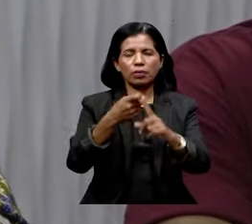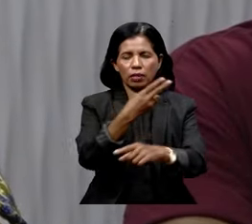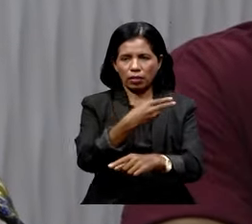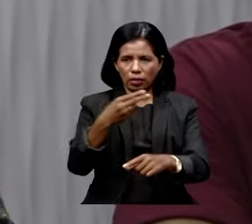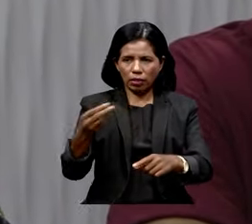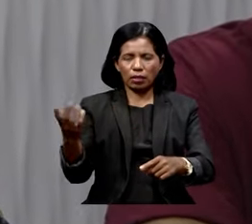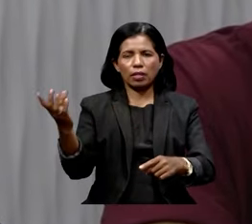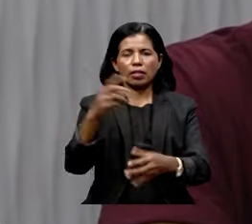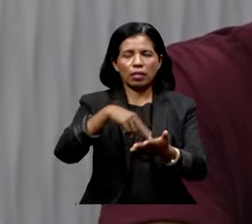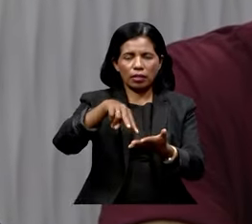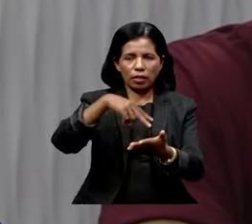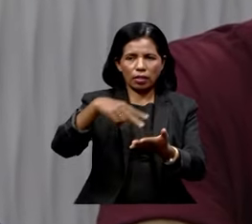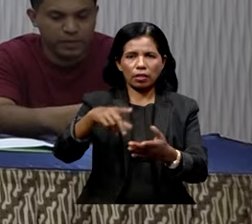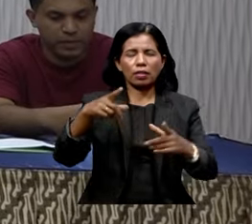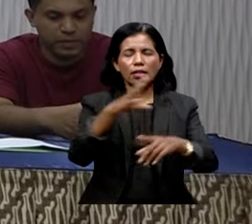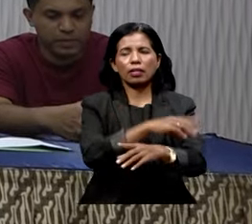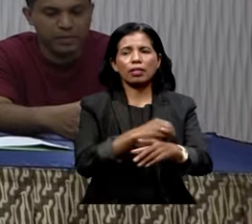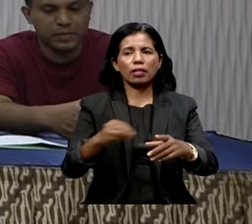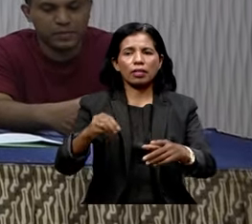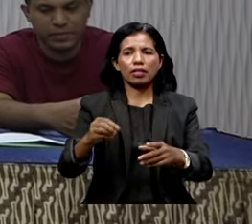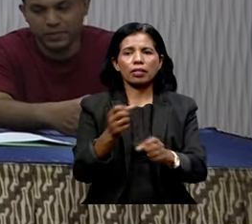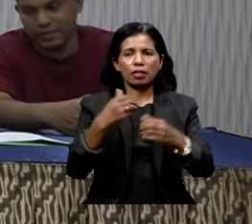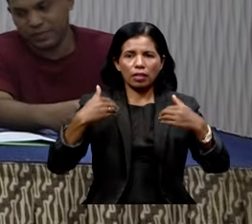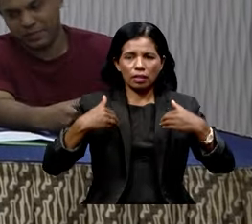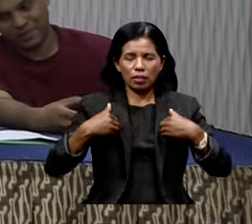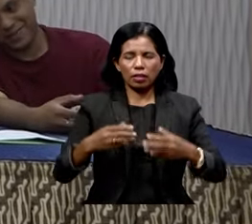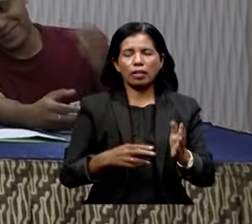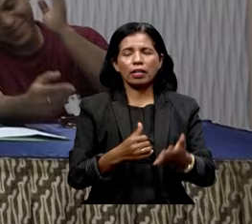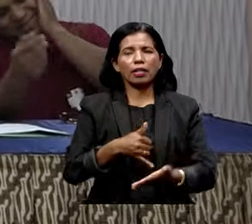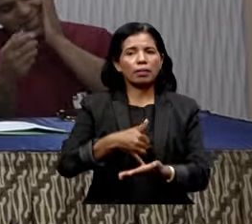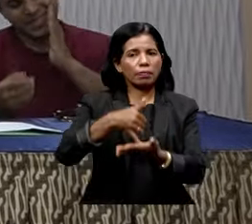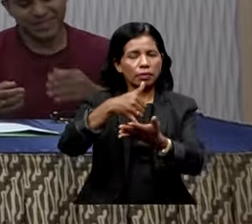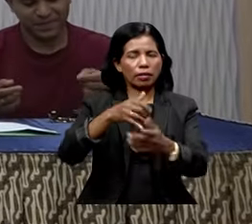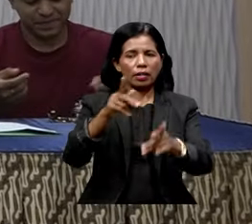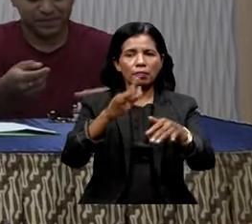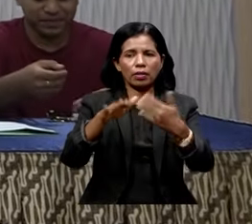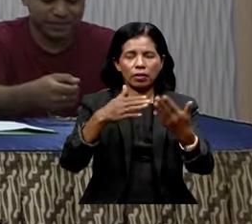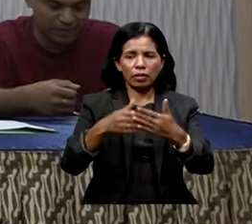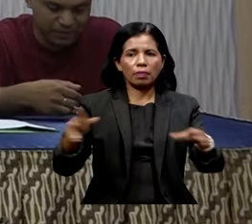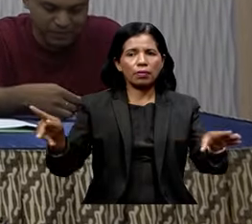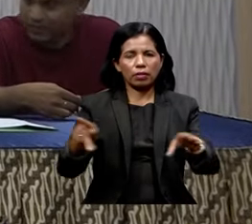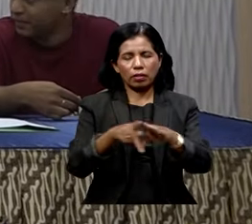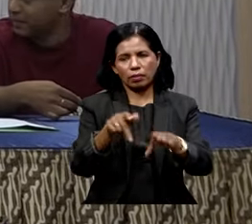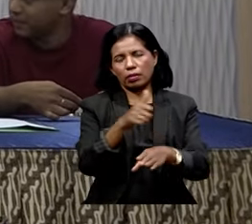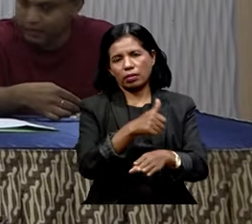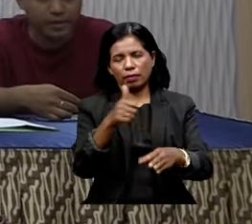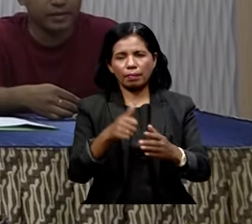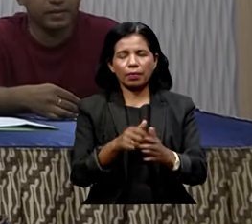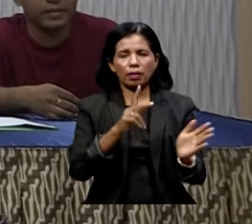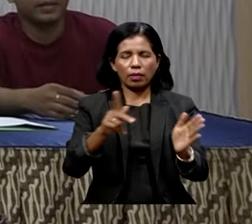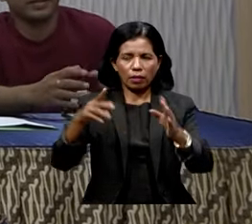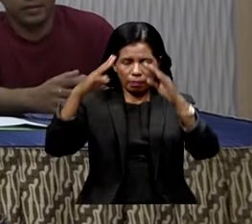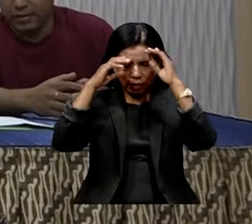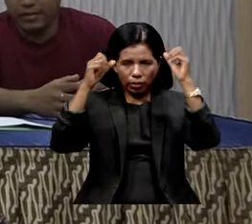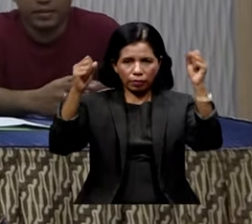Indonesia, dansa Zaipon, nomos se iha premio sira seluk ba ema sira nebe participa evento refere. Tuir plano